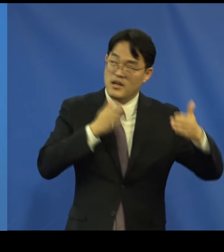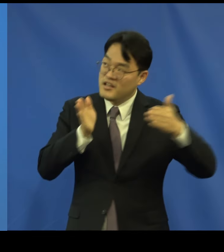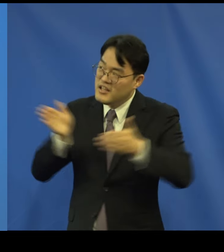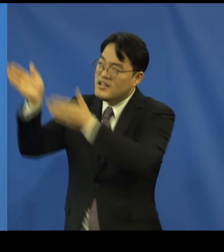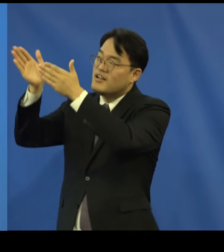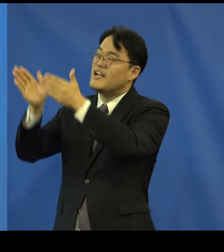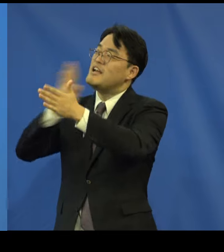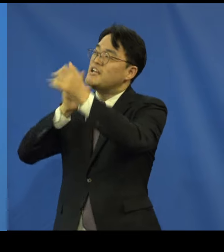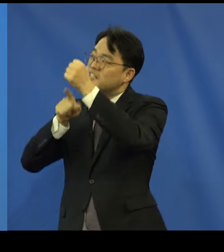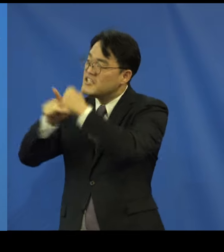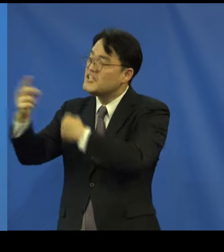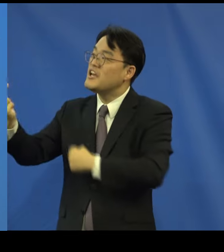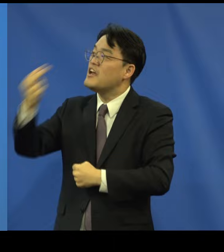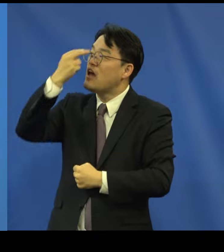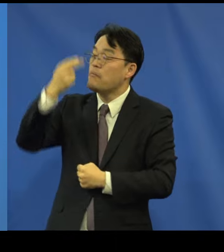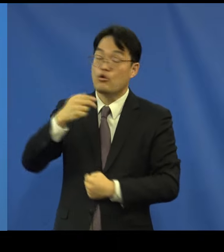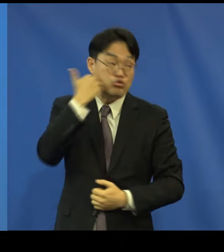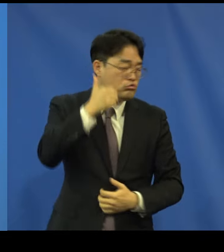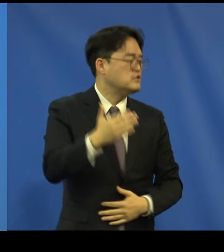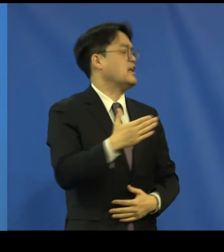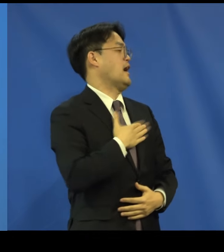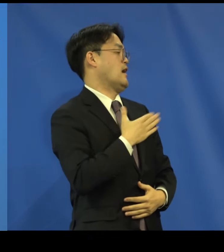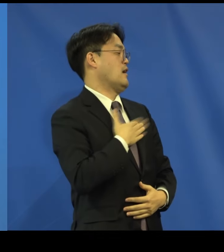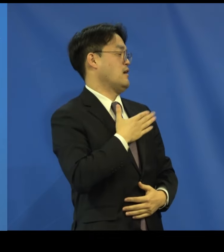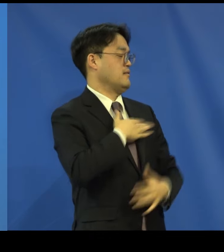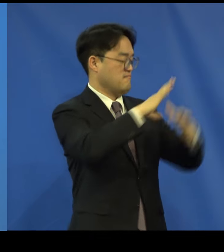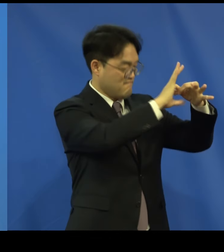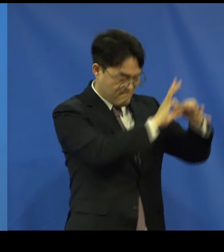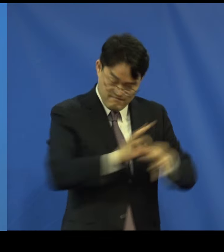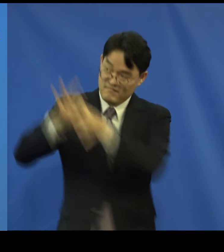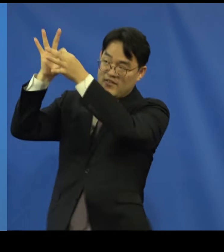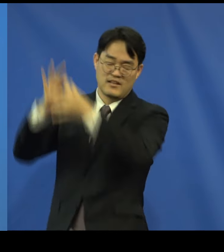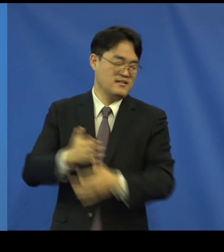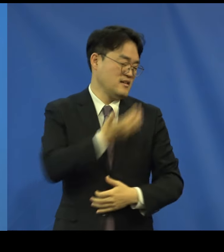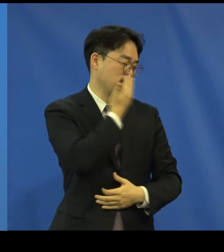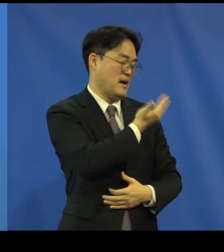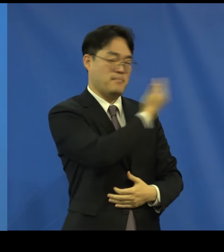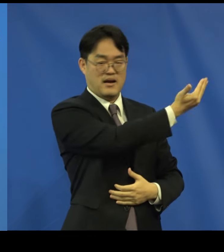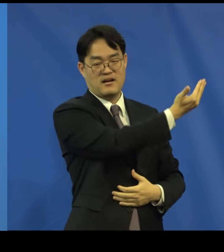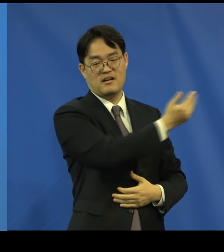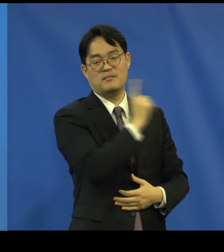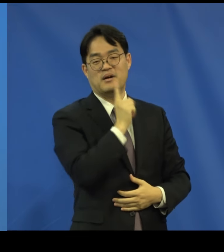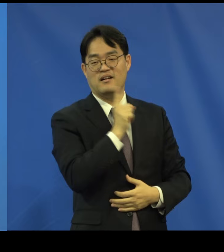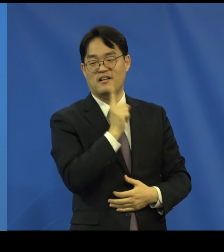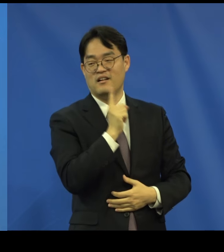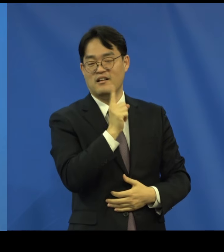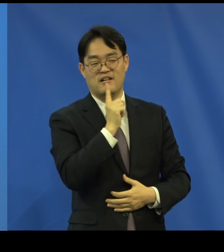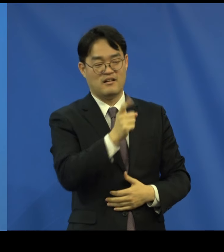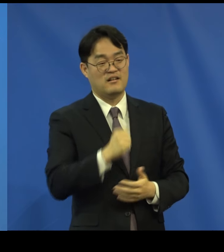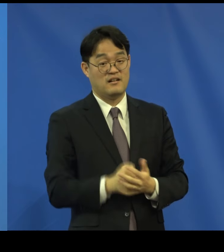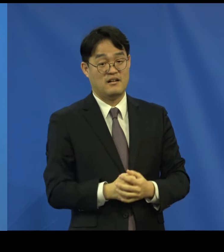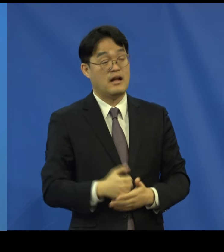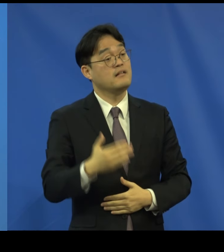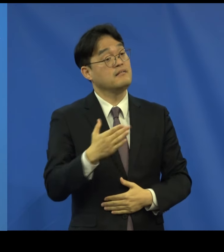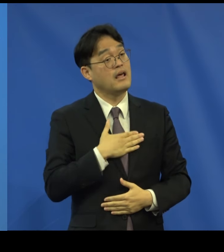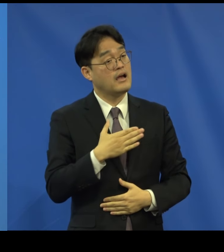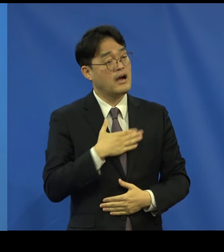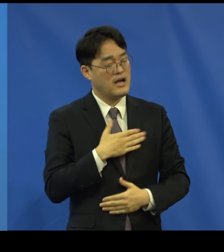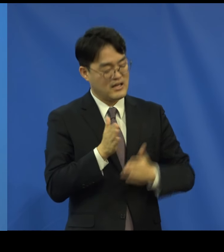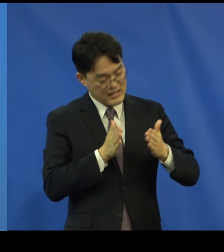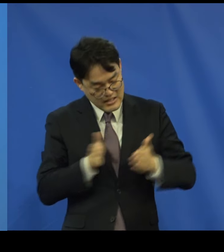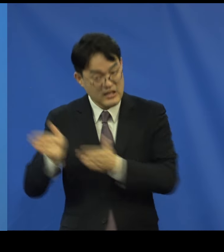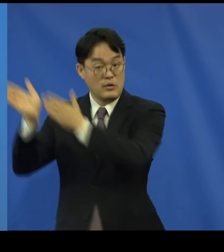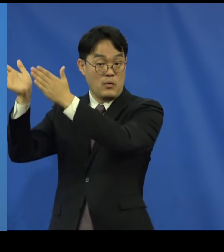아버지께로 올 자가 없느니라. 여러분, 내가 곧 그 길이라는 그 길, 내가 곧 인간의